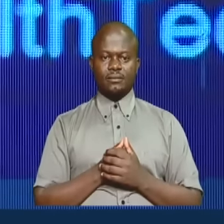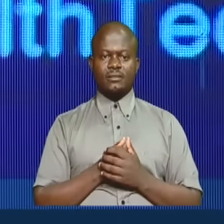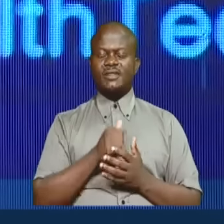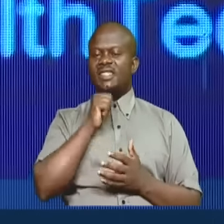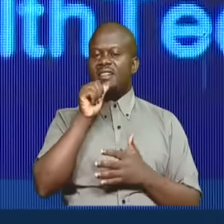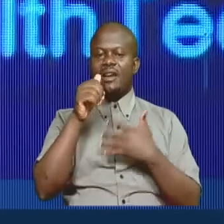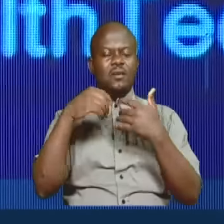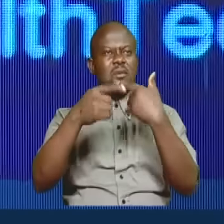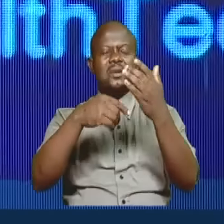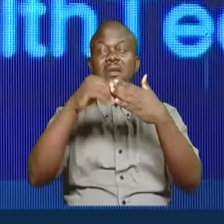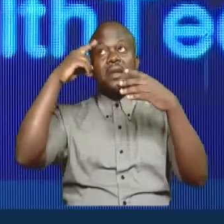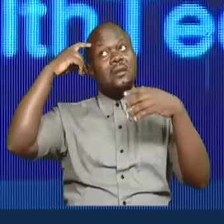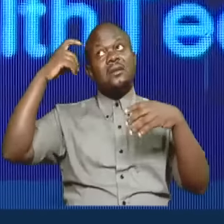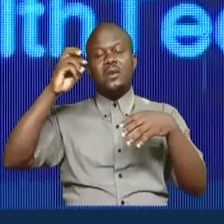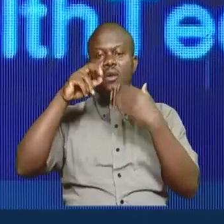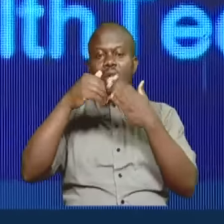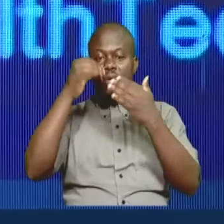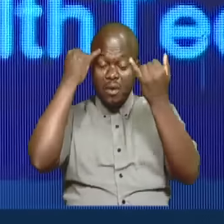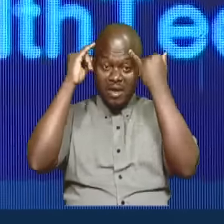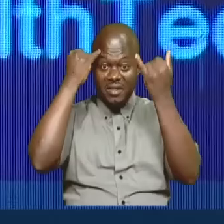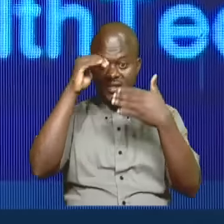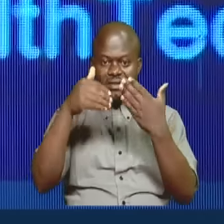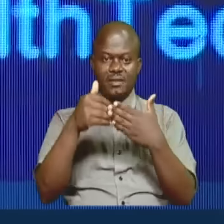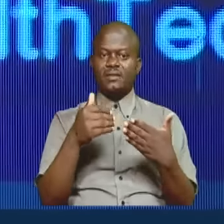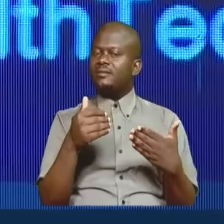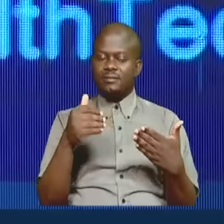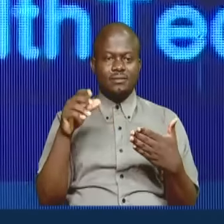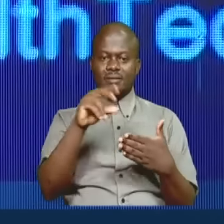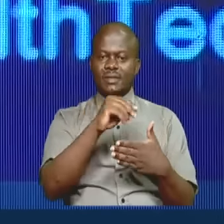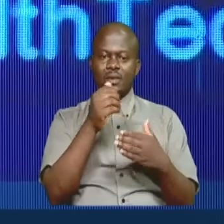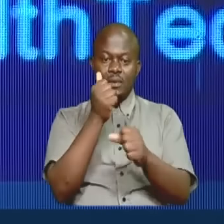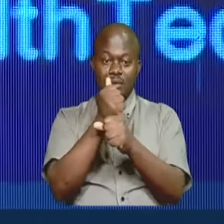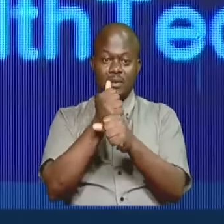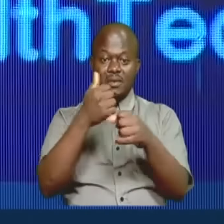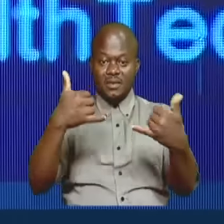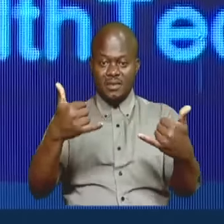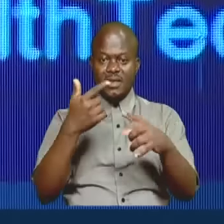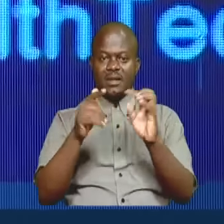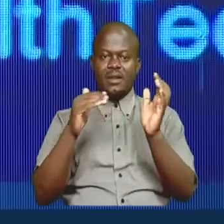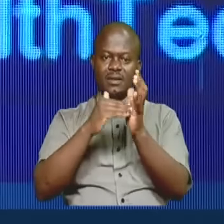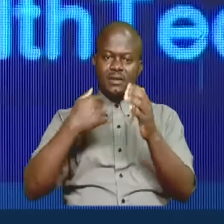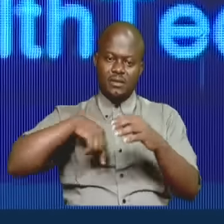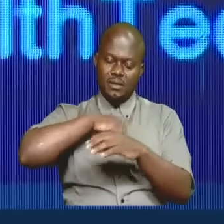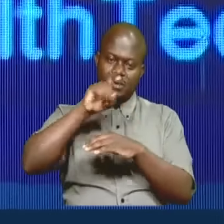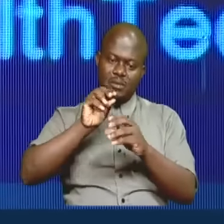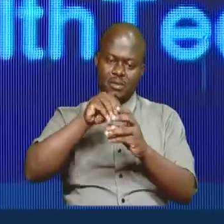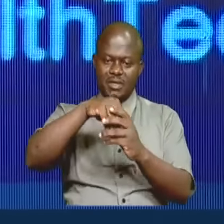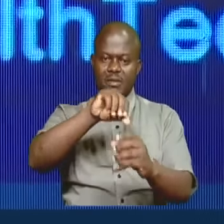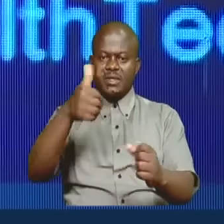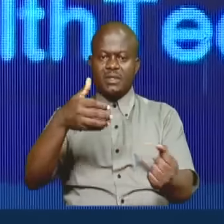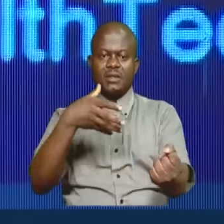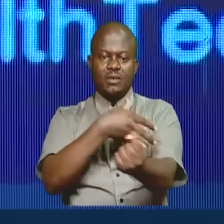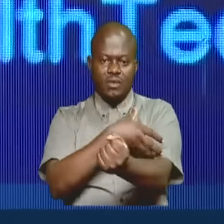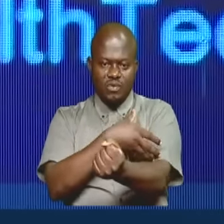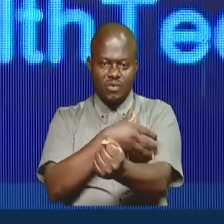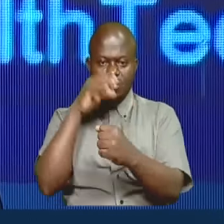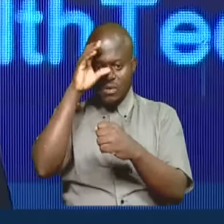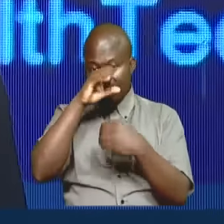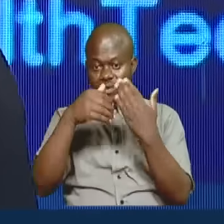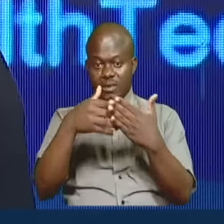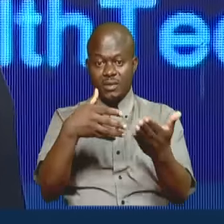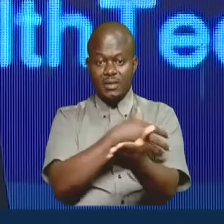Ntabwo bikiri inzozi cyangwa se igitekerezo, ahubwo biri gukora. Kandi dukwiye gushyiramo izindi ngufu,